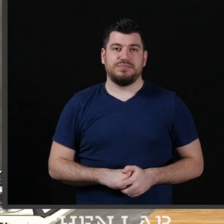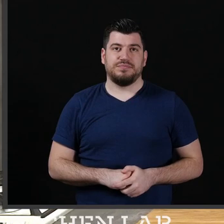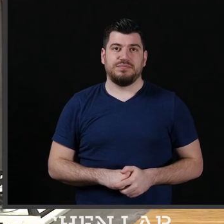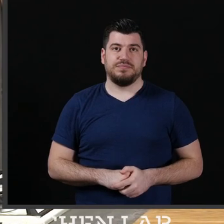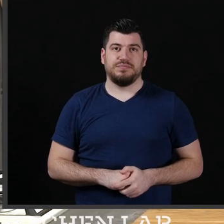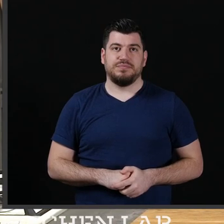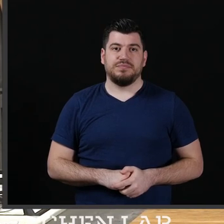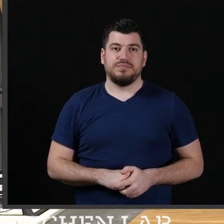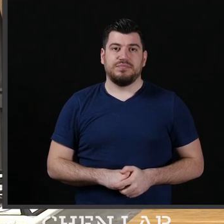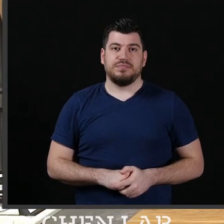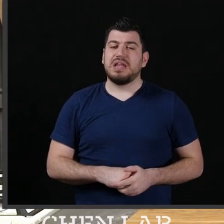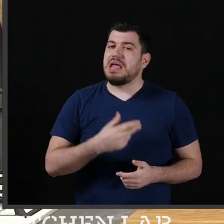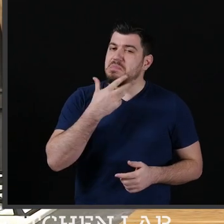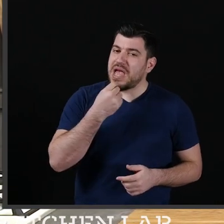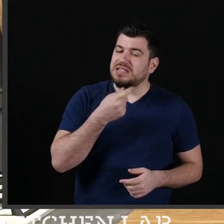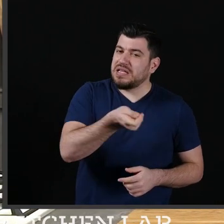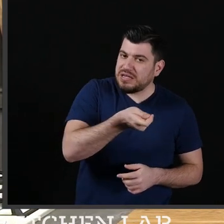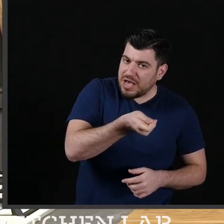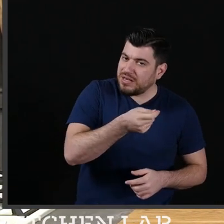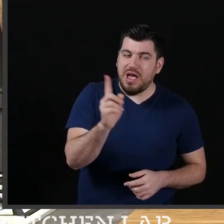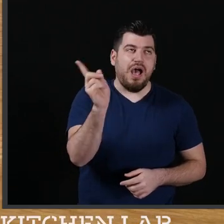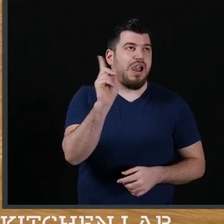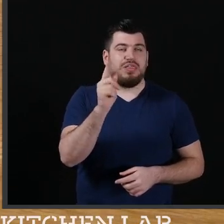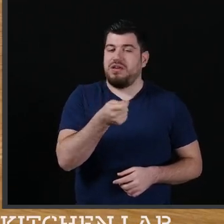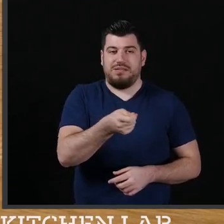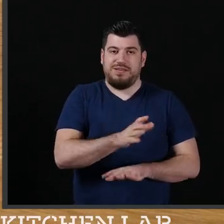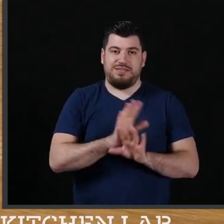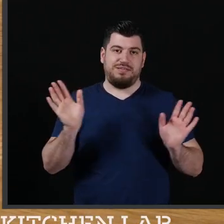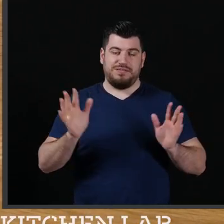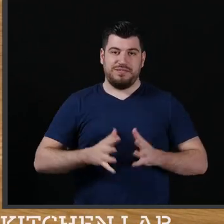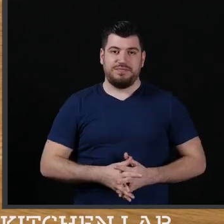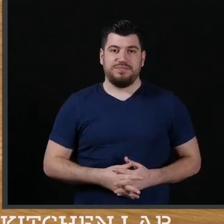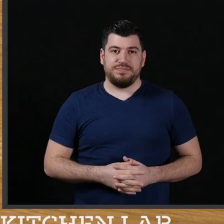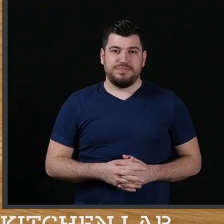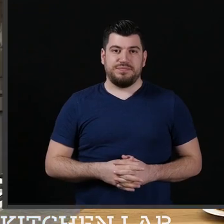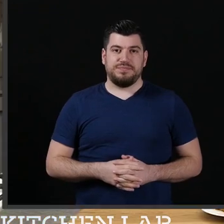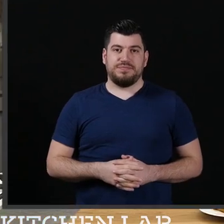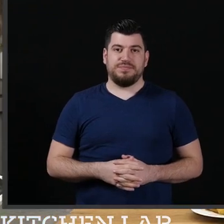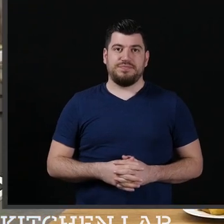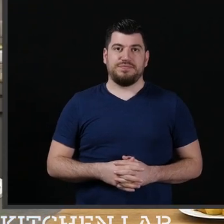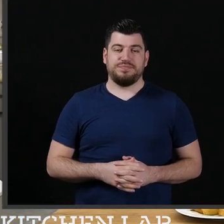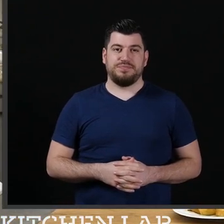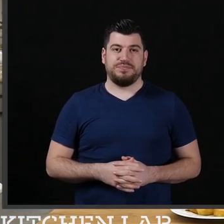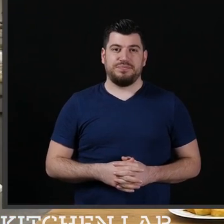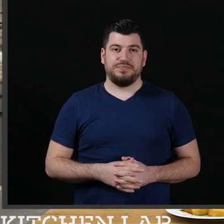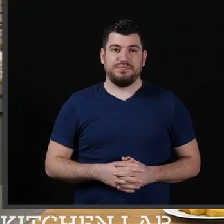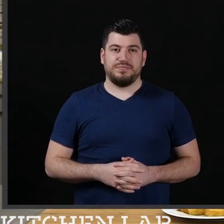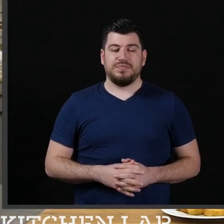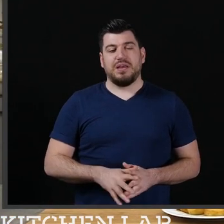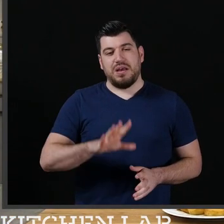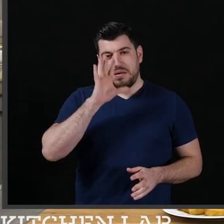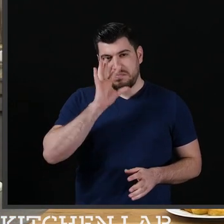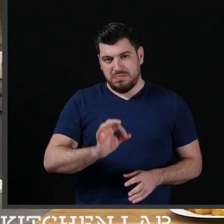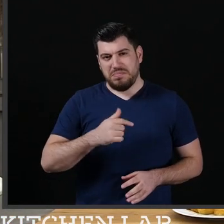Είναι σαν τηγανητή, αλλά δεν είναι αυτή την αφήσουμε ακριβή και φτιάχνω εδώ πιάτο εδώ. Φτάνουν αυτές. Είμαι ο